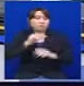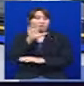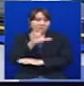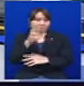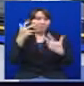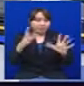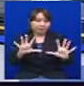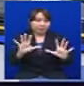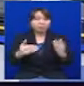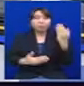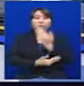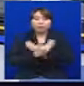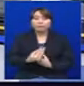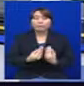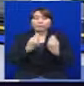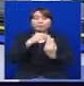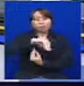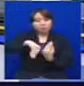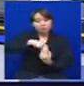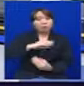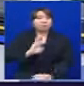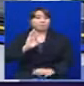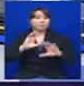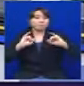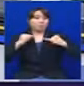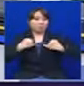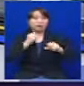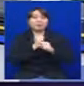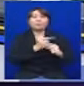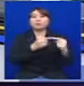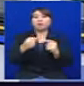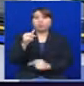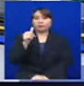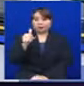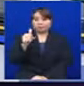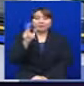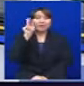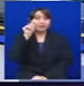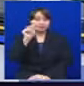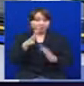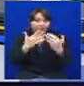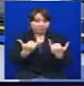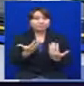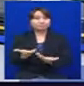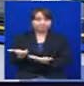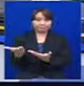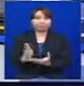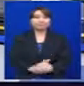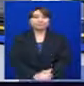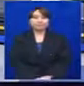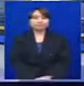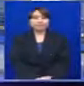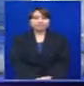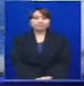ใช้แล้วค่ะก็จะเป็นโอกาสให้ผู้ประกอบการนั้นสามารถทำธุรกิจต่อไปได้ค่ะ ค่ะถือว่าเป็นข่าวดีจริงๆในวันนี้นะคะเชิญค่ะ